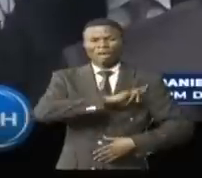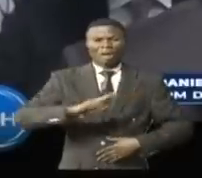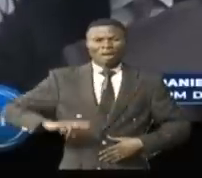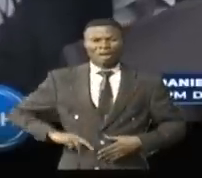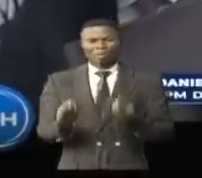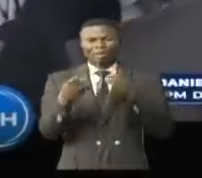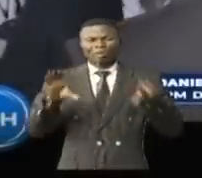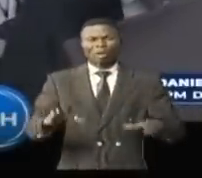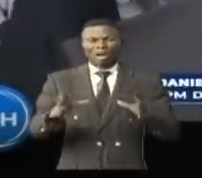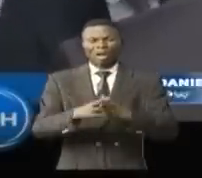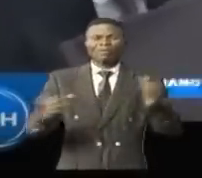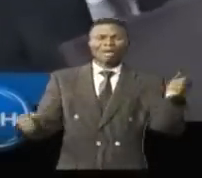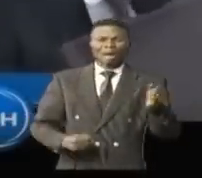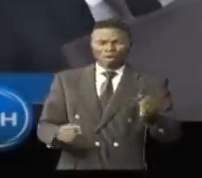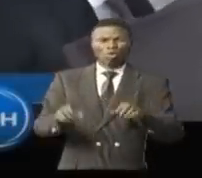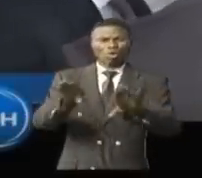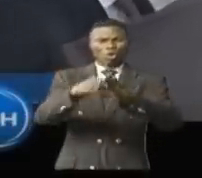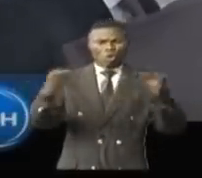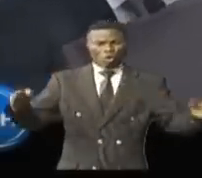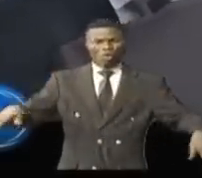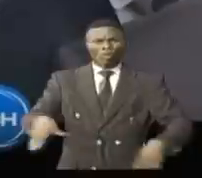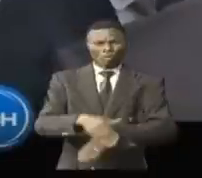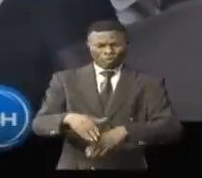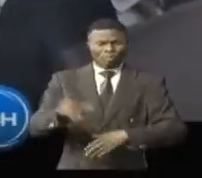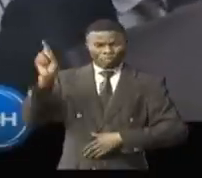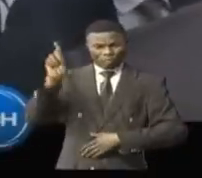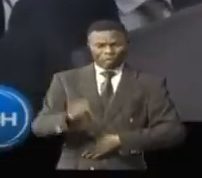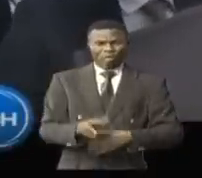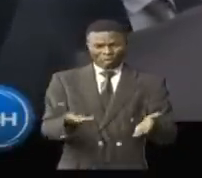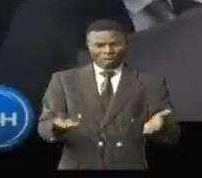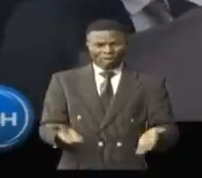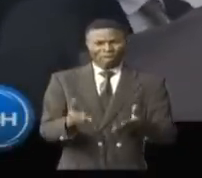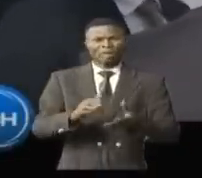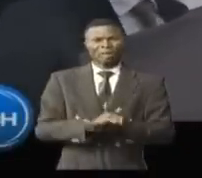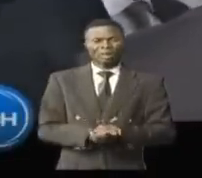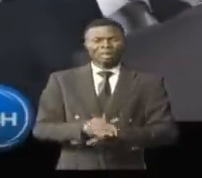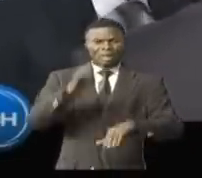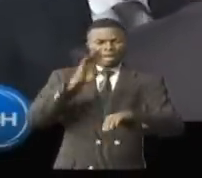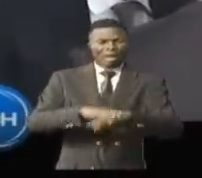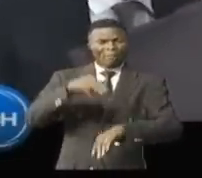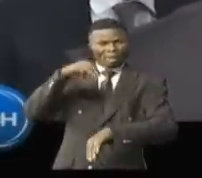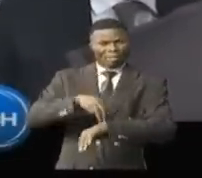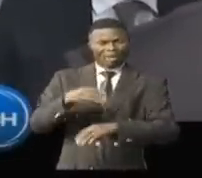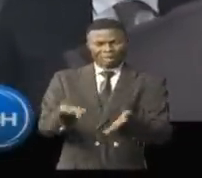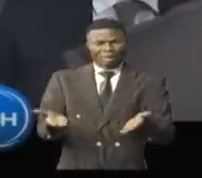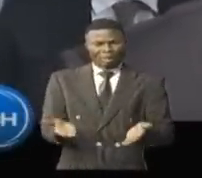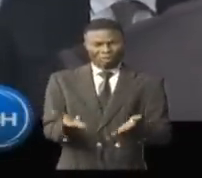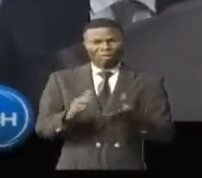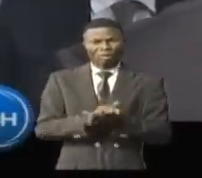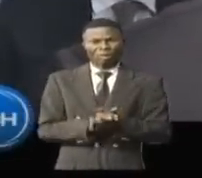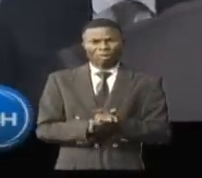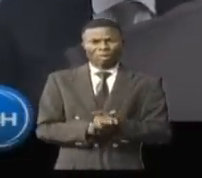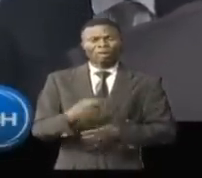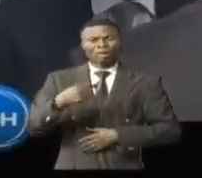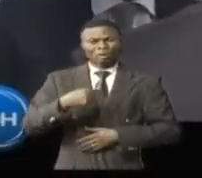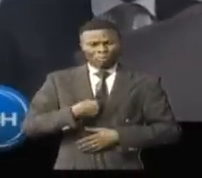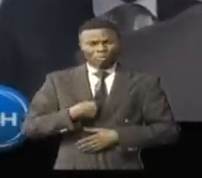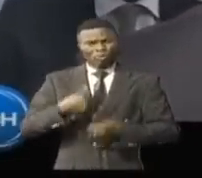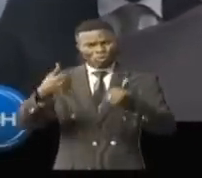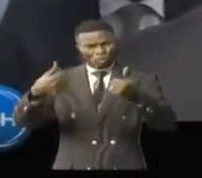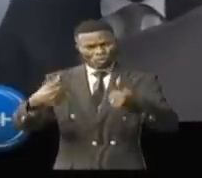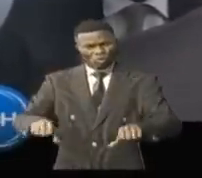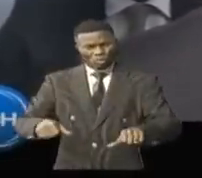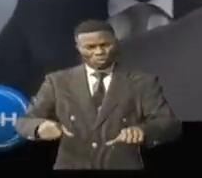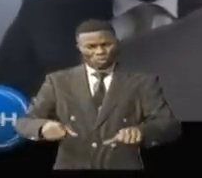RDC-Angola. Donc je suis arrivé ici à Matadi. Je vais quand même tenir une réunion